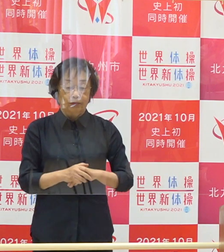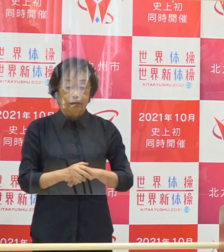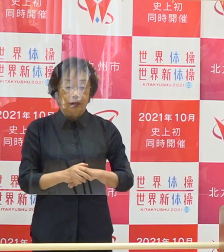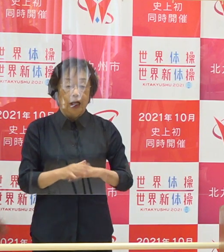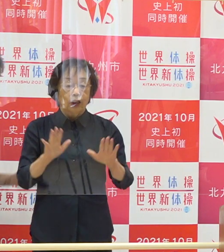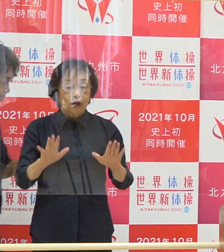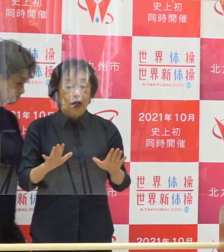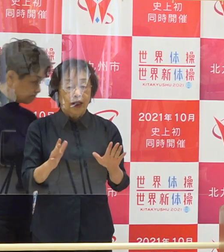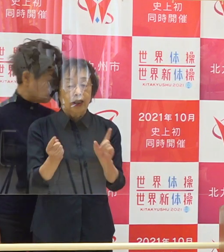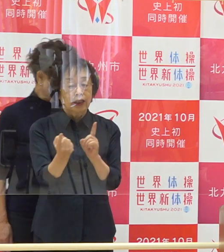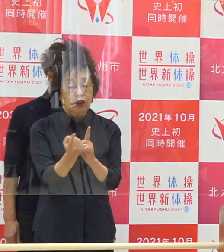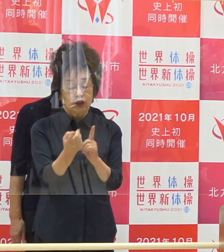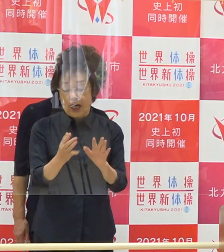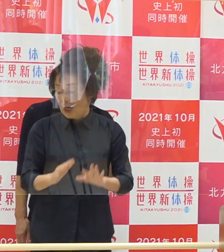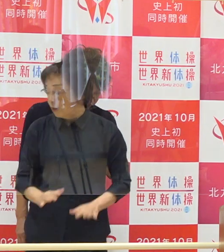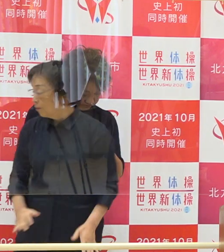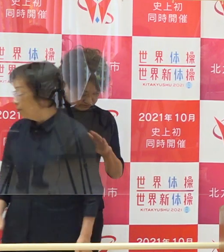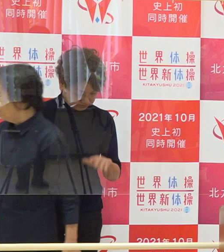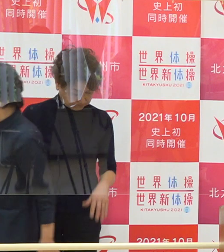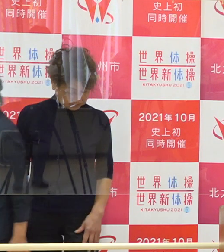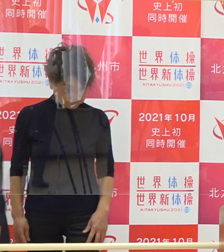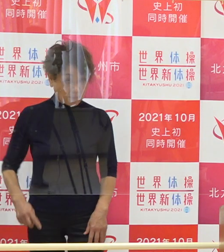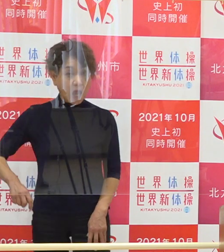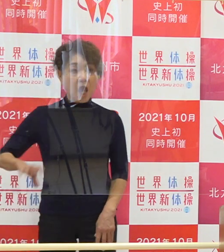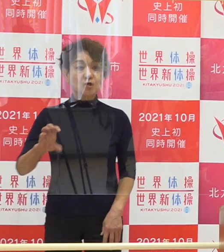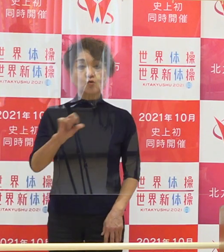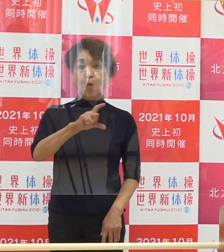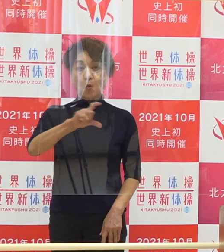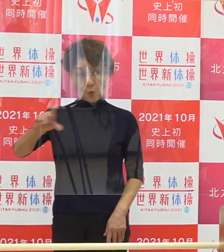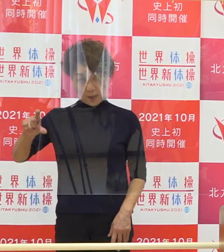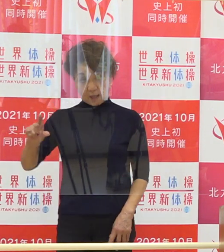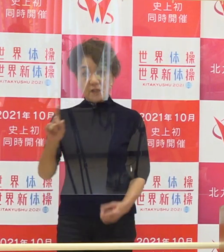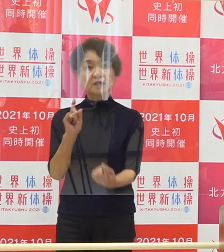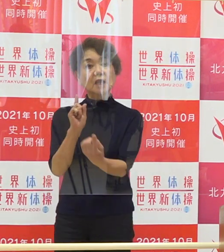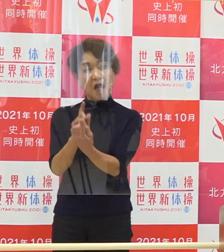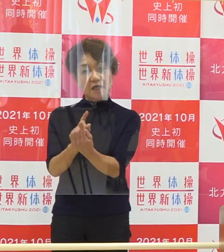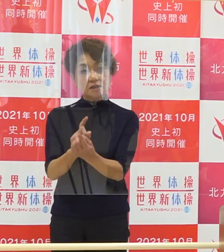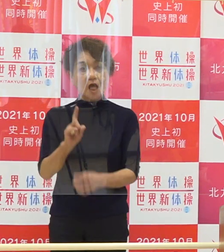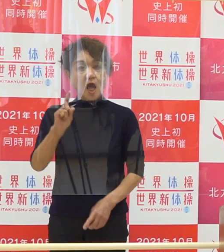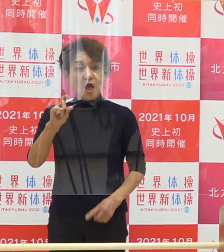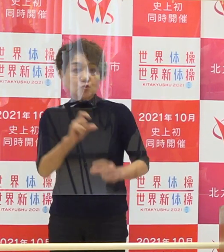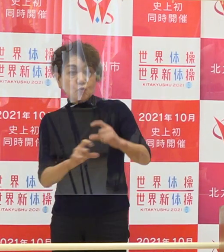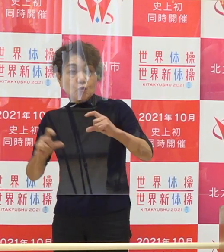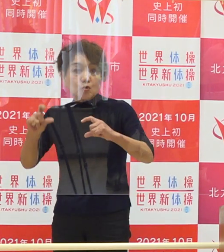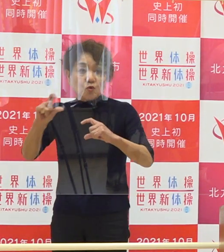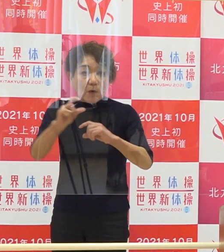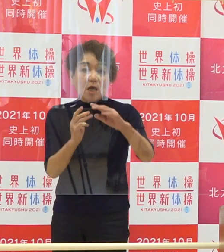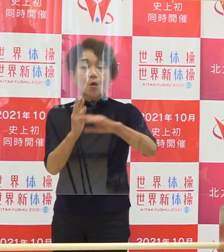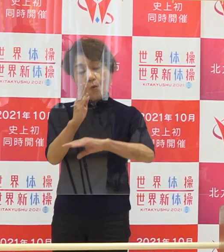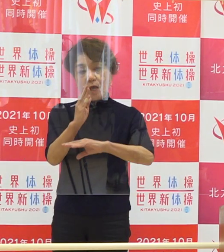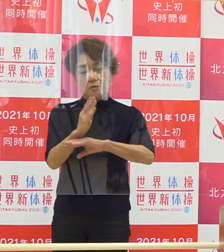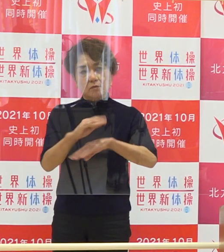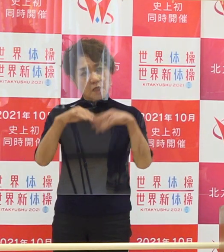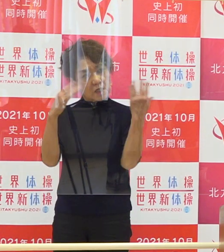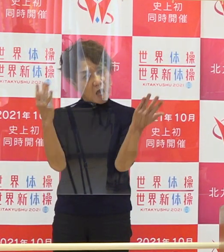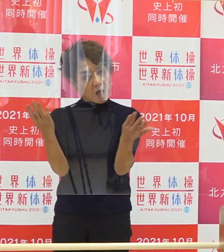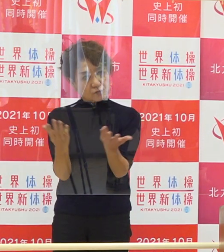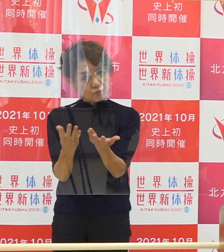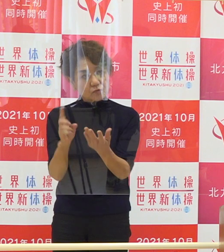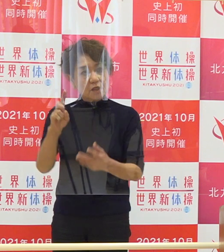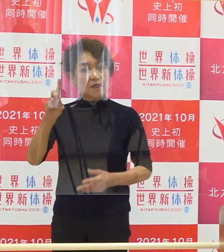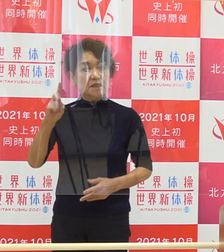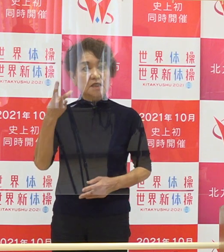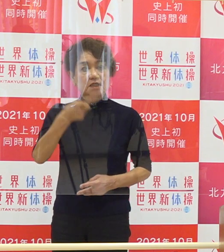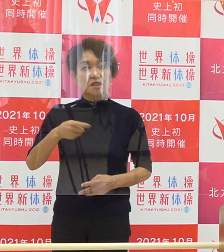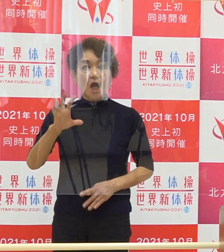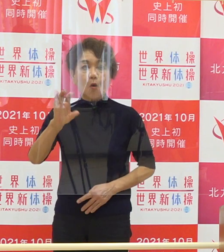家向けにつきましては、発行枠100億円に対して10倍を超える需要、約1000億円超が集